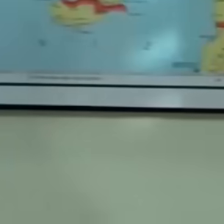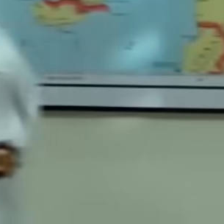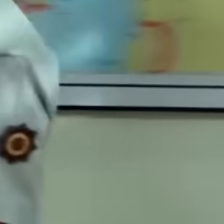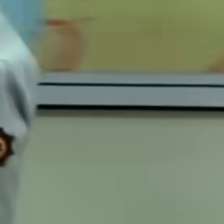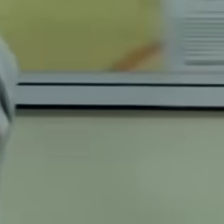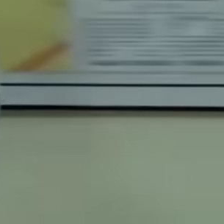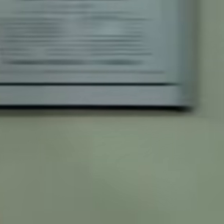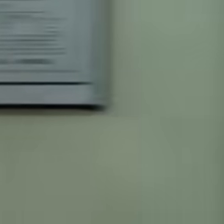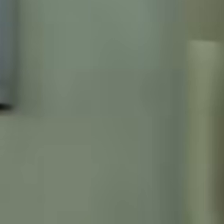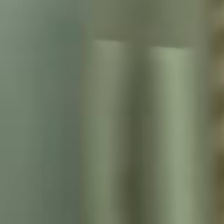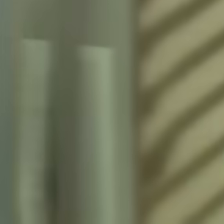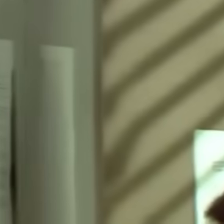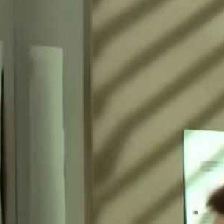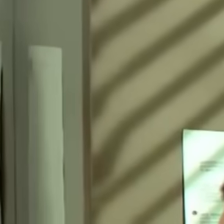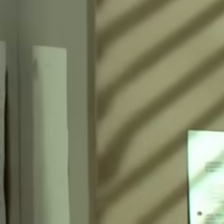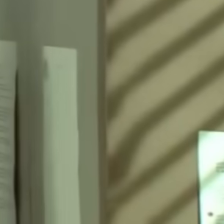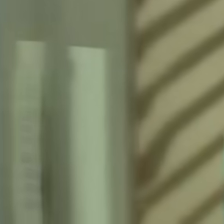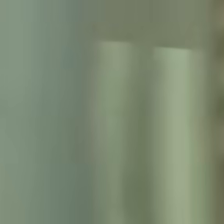kaldığı yerden turlamaya devam etti.